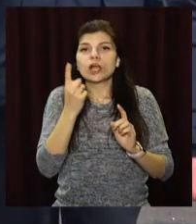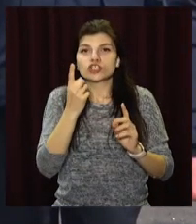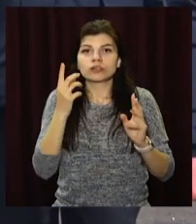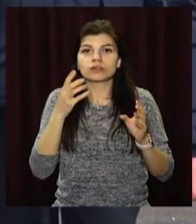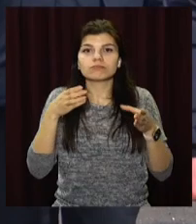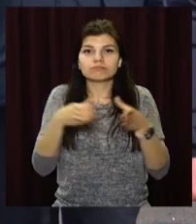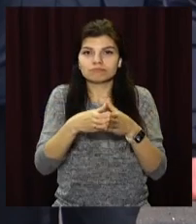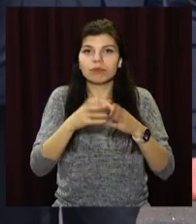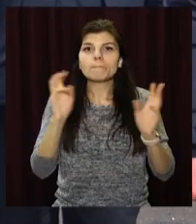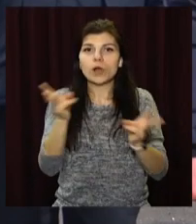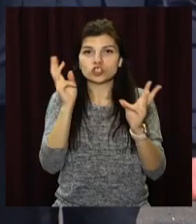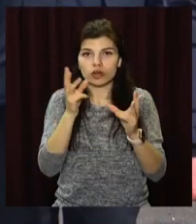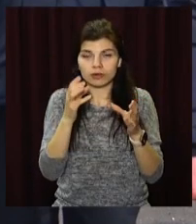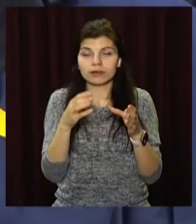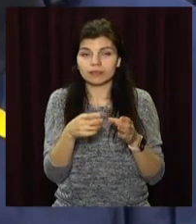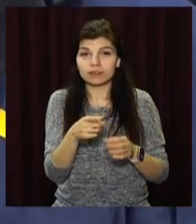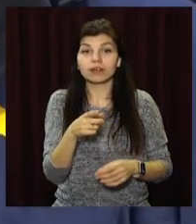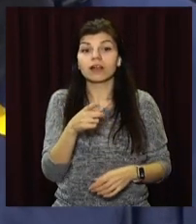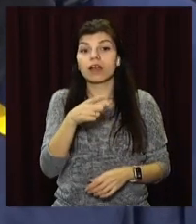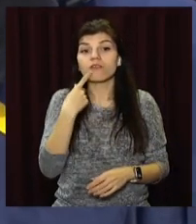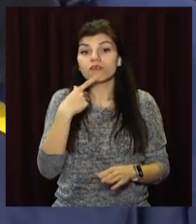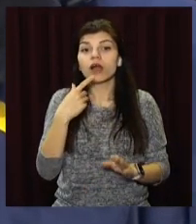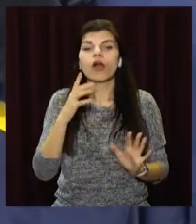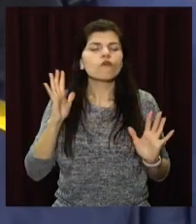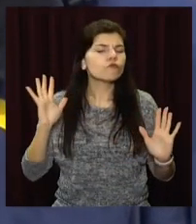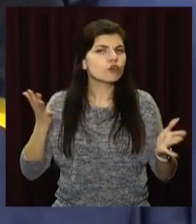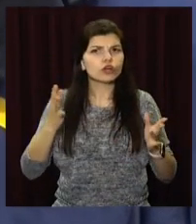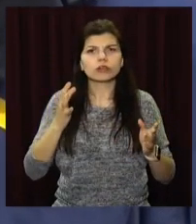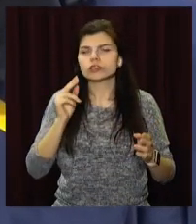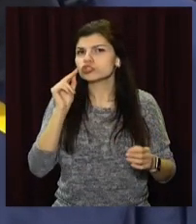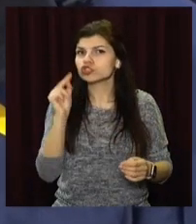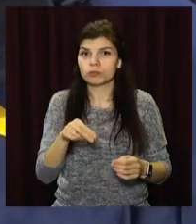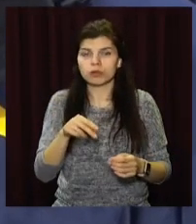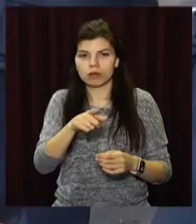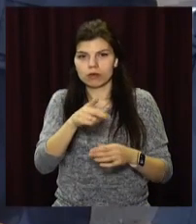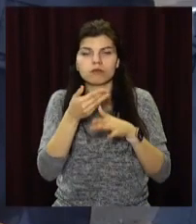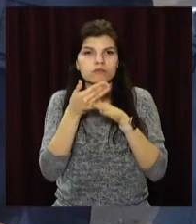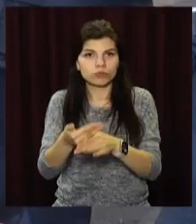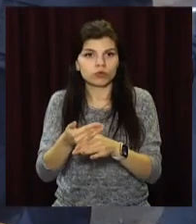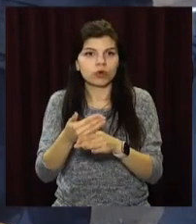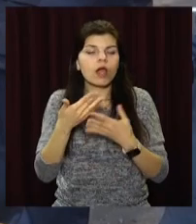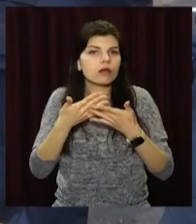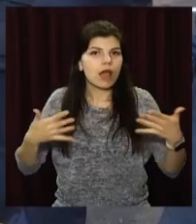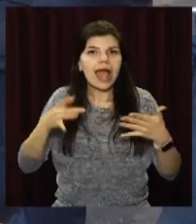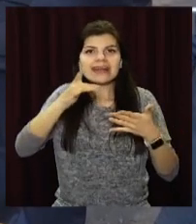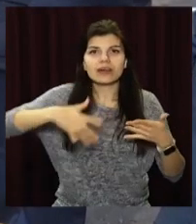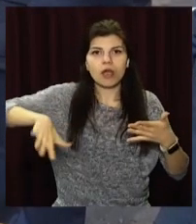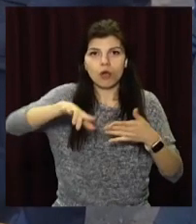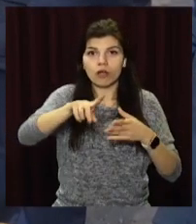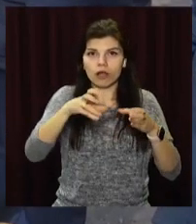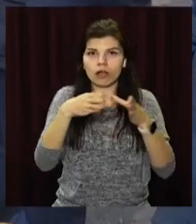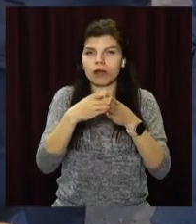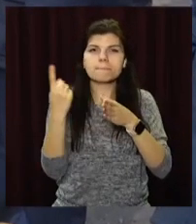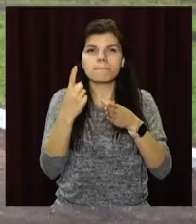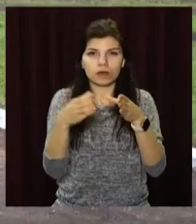пожежно-рятувального загону міста. Це ті рятувальники, що в разі надзвичайних ситуацій допомагають містянам у різних районах. За кошти,